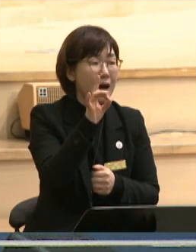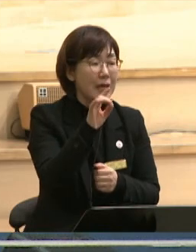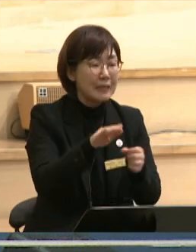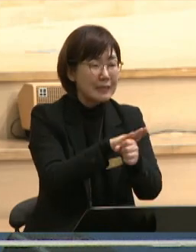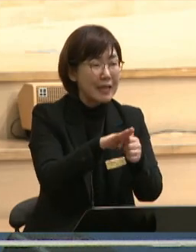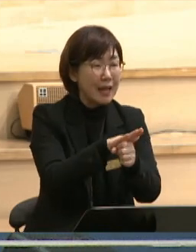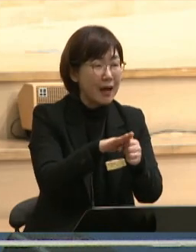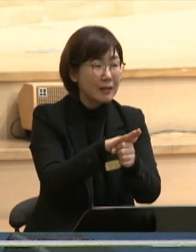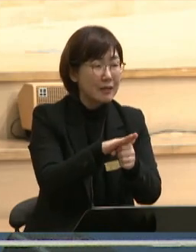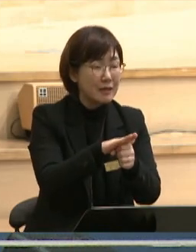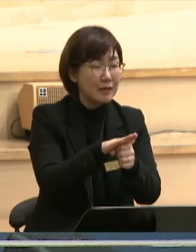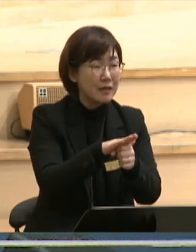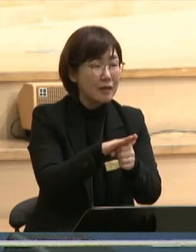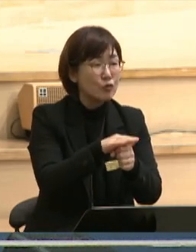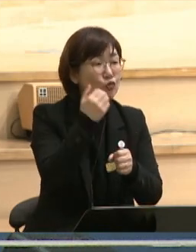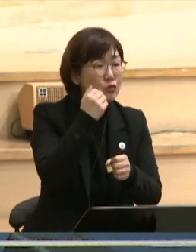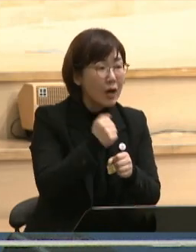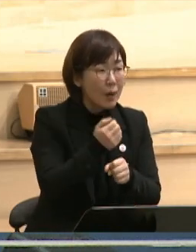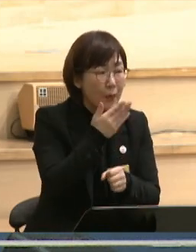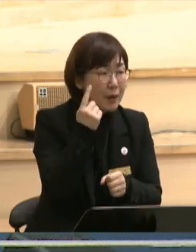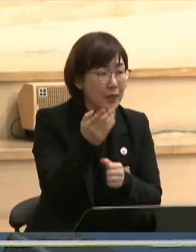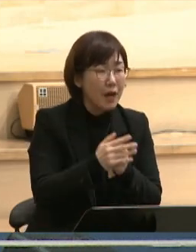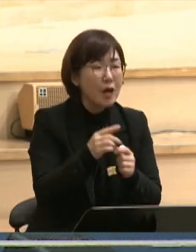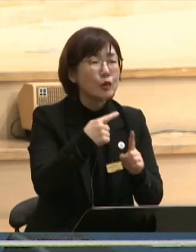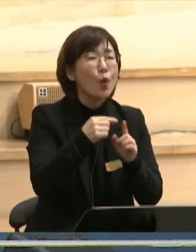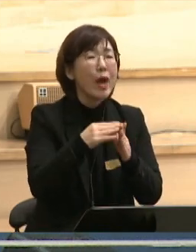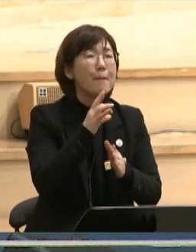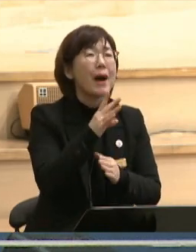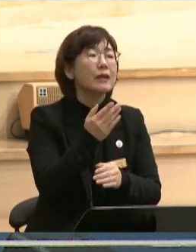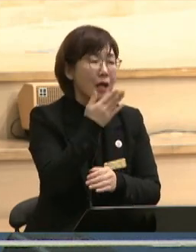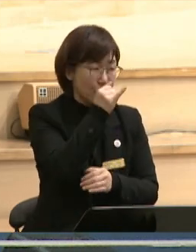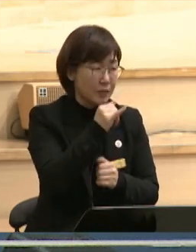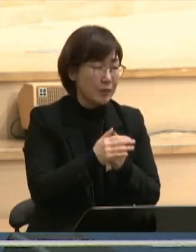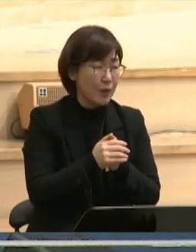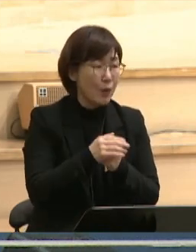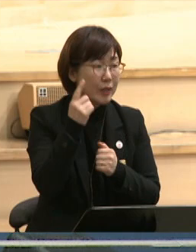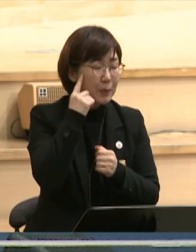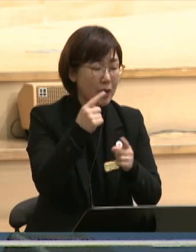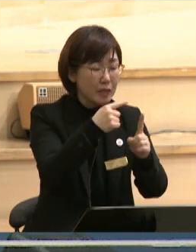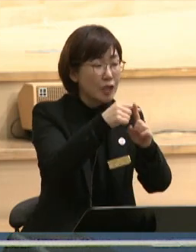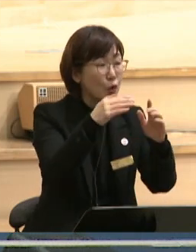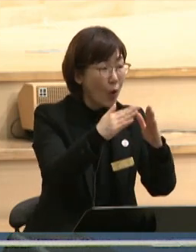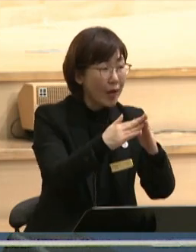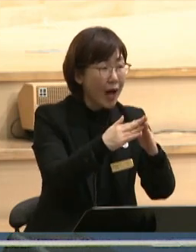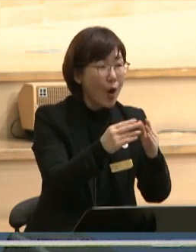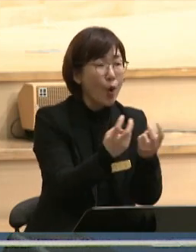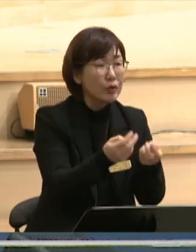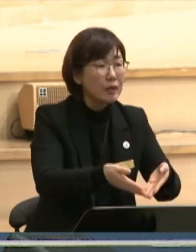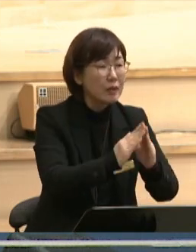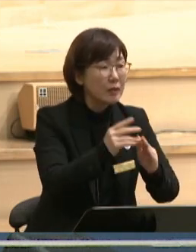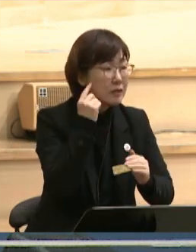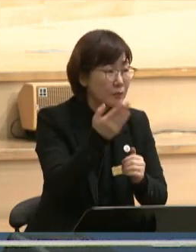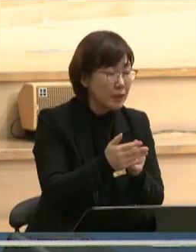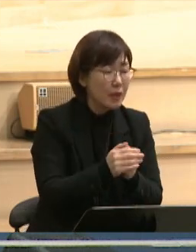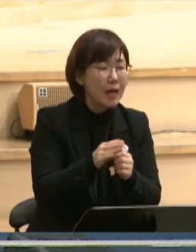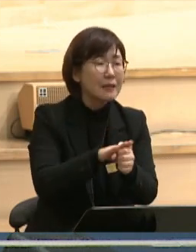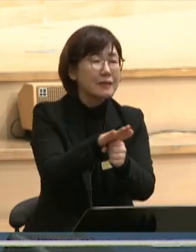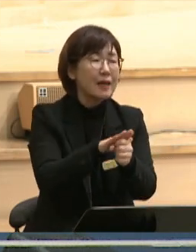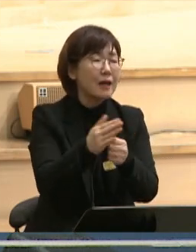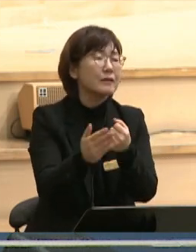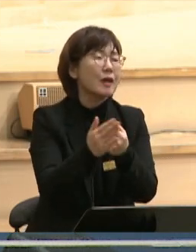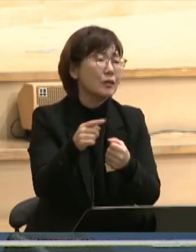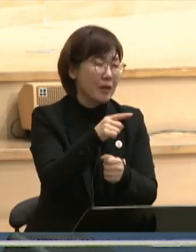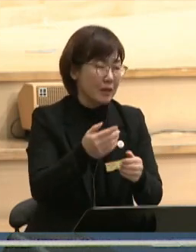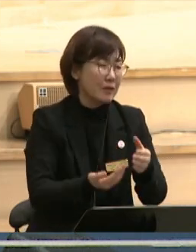왜냐하면 교회는 그 존재 자체가 사랑 때문에 존재하기 때문입니다